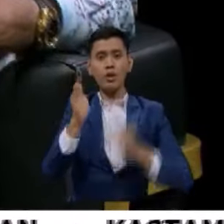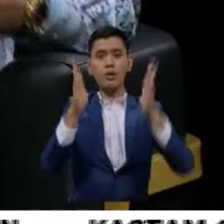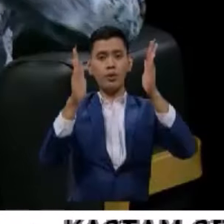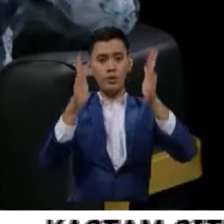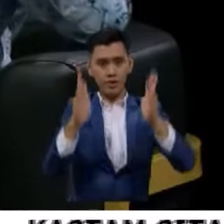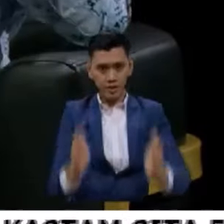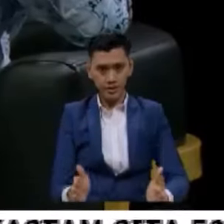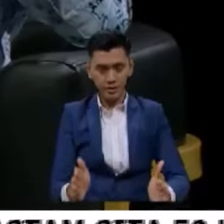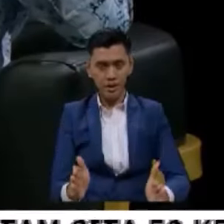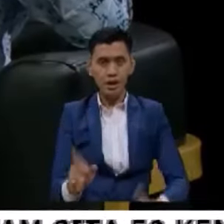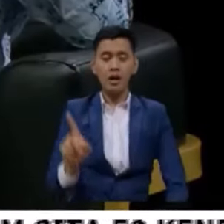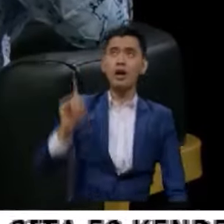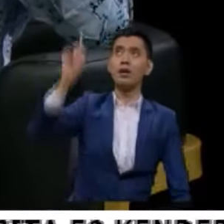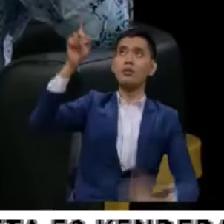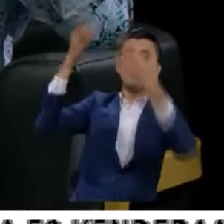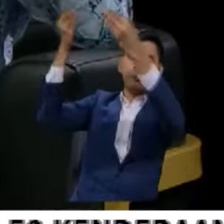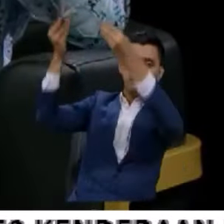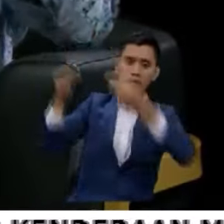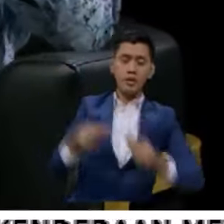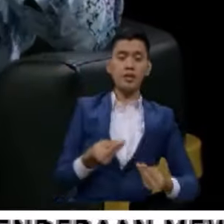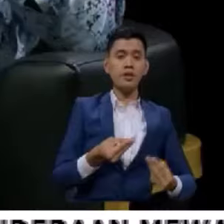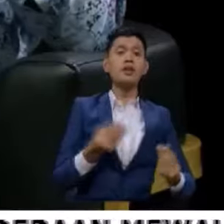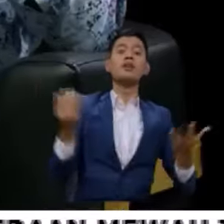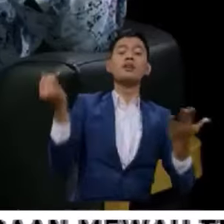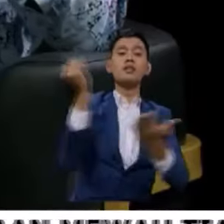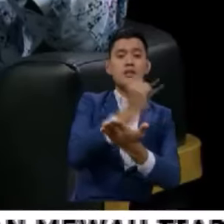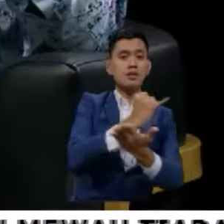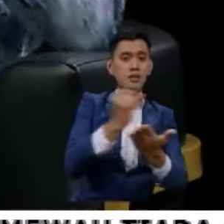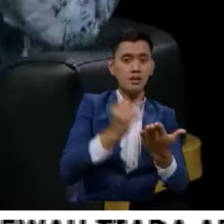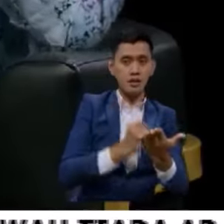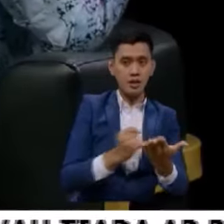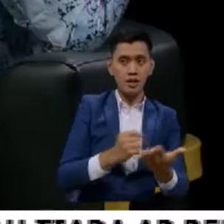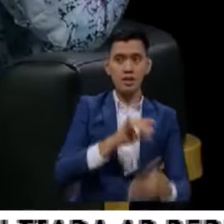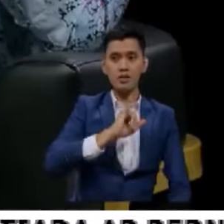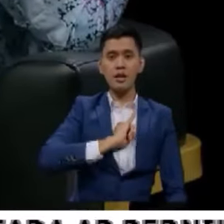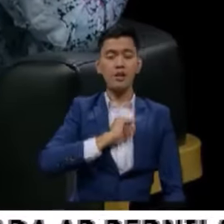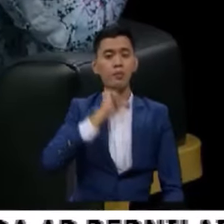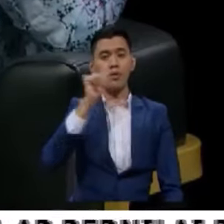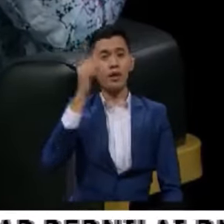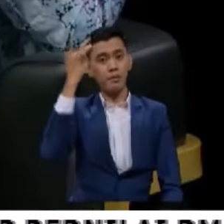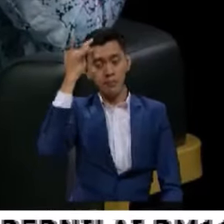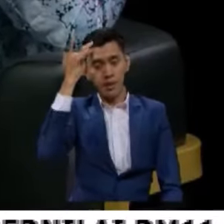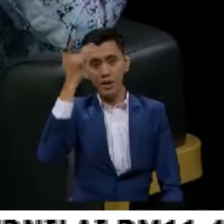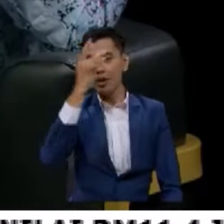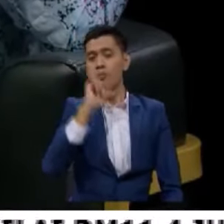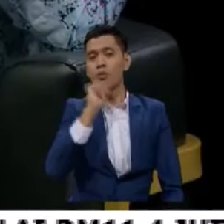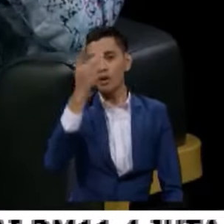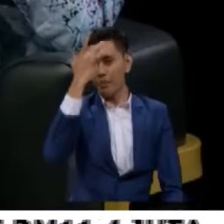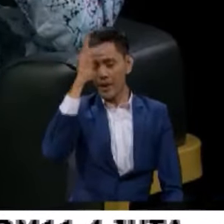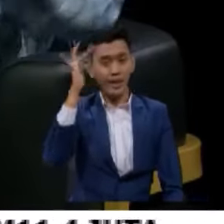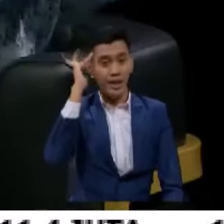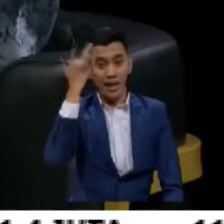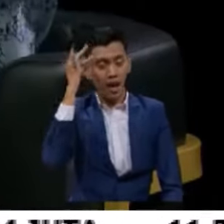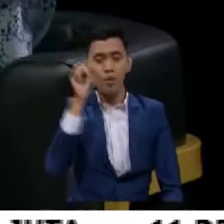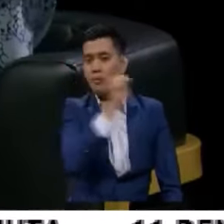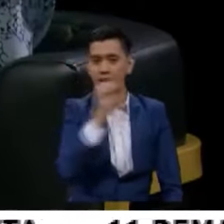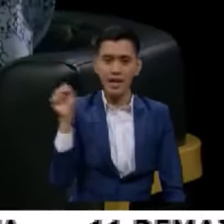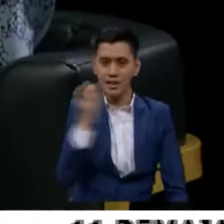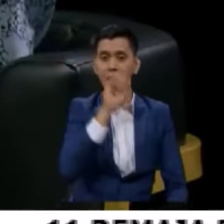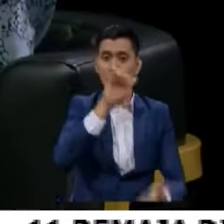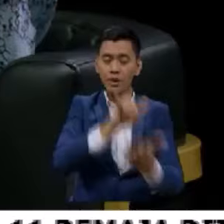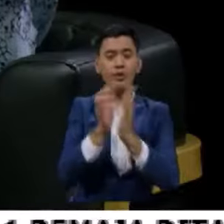yang Allah ta'ala bunyi kode Senin saya tak menyanyi itu